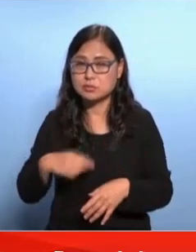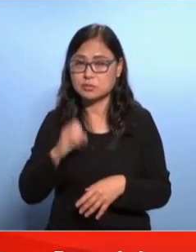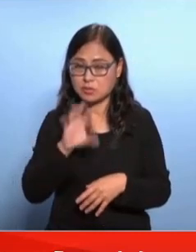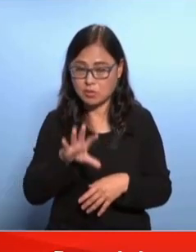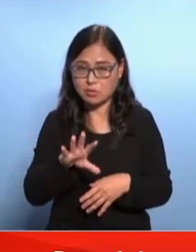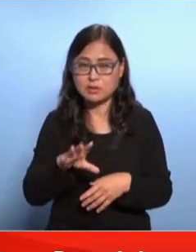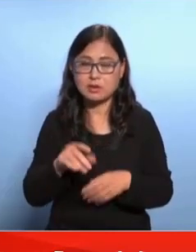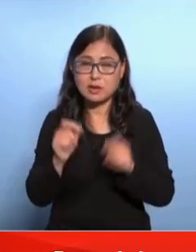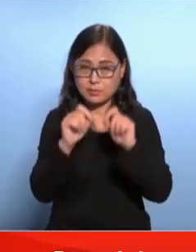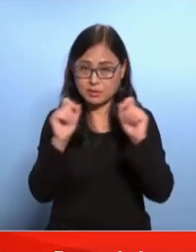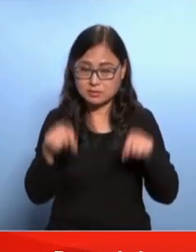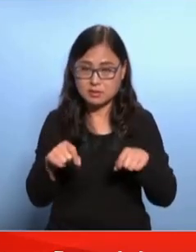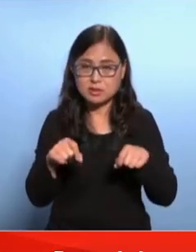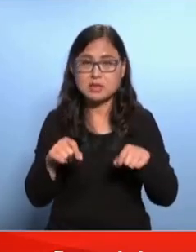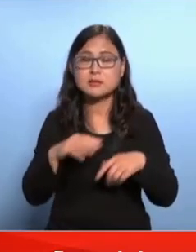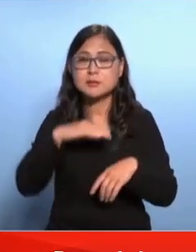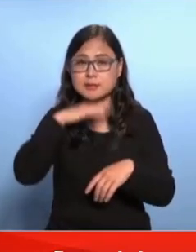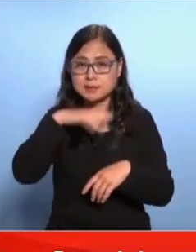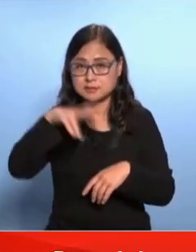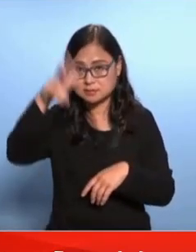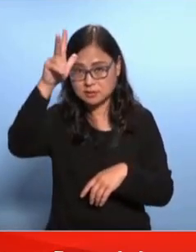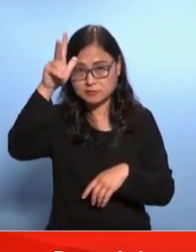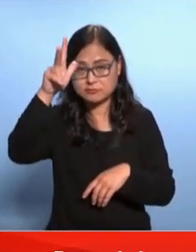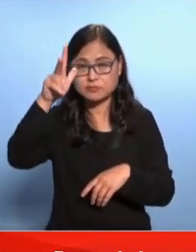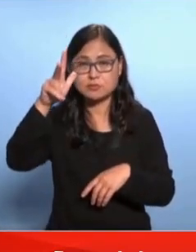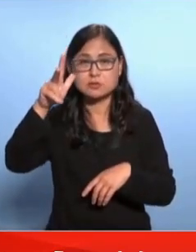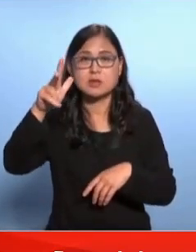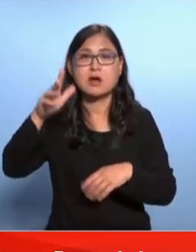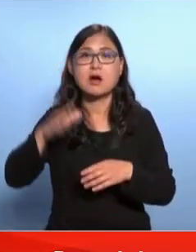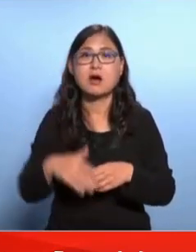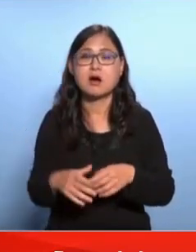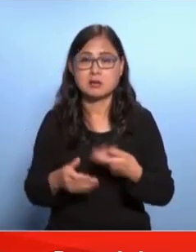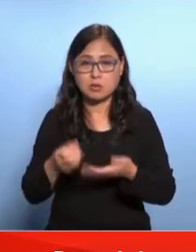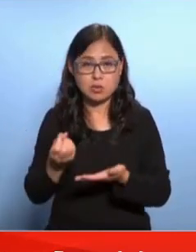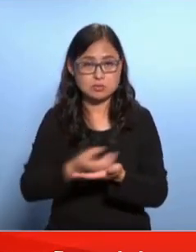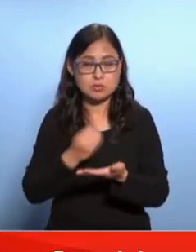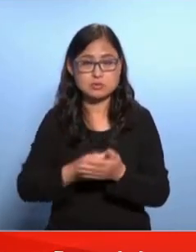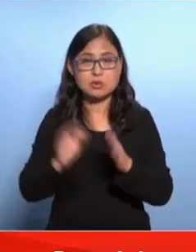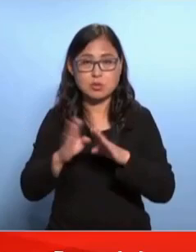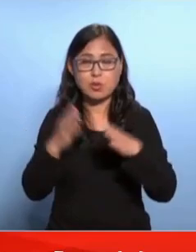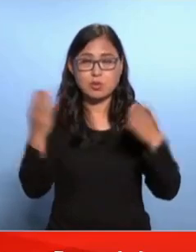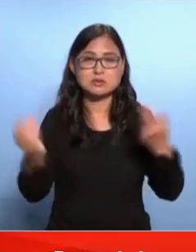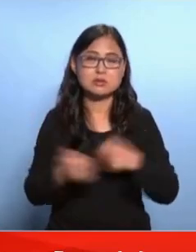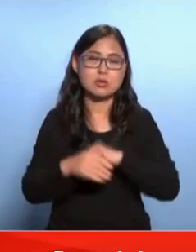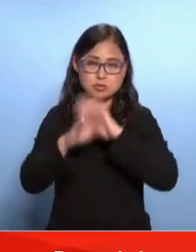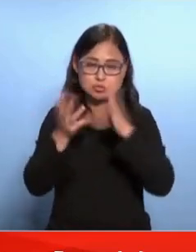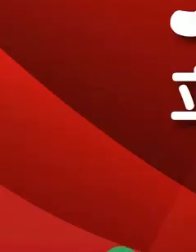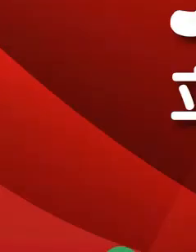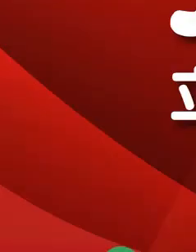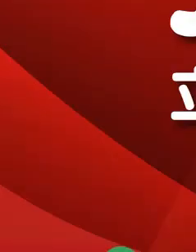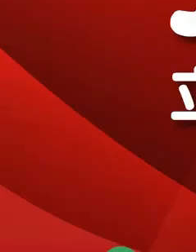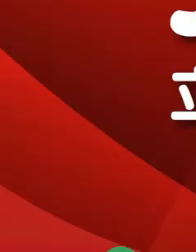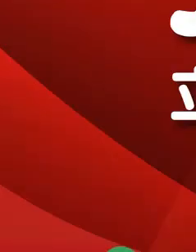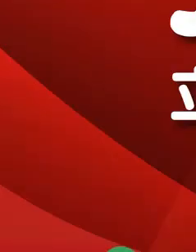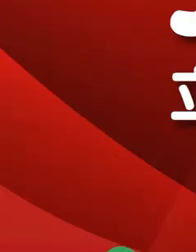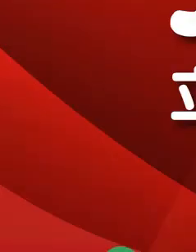題，相信要留待政府正式推出有關措施的時候，我們一併交代。多謝主席。